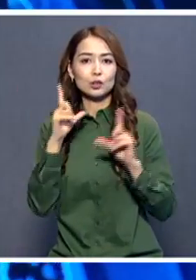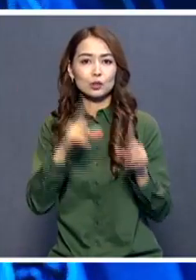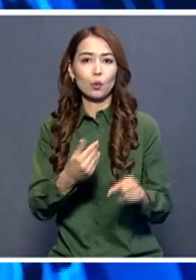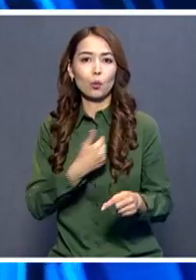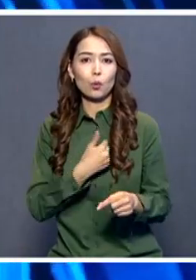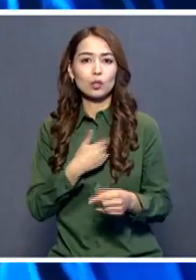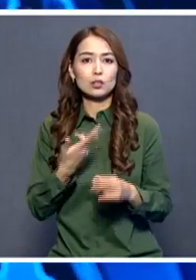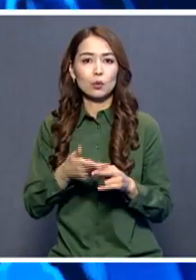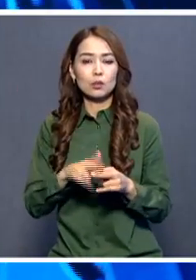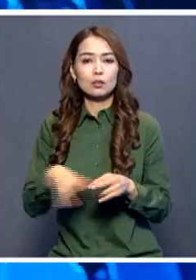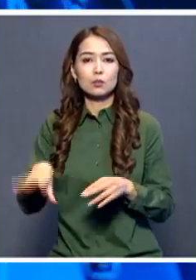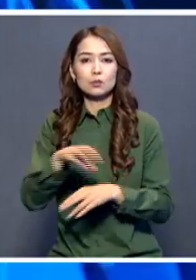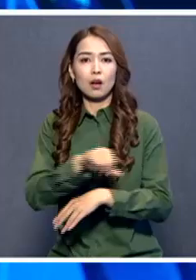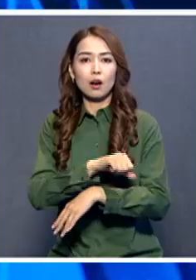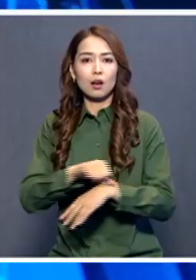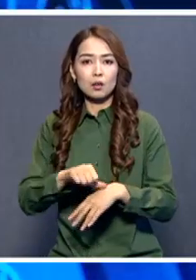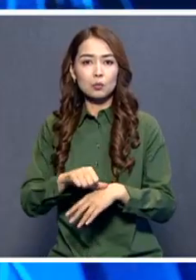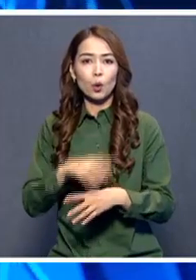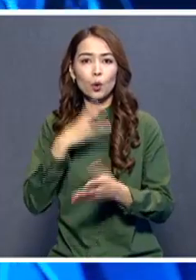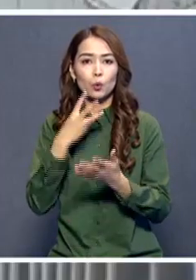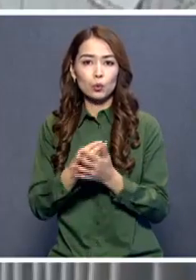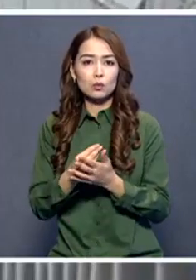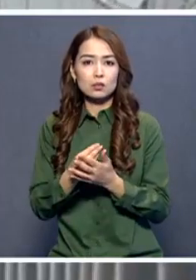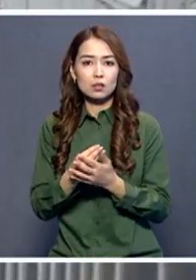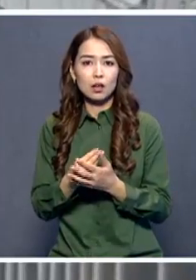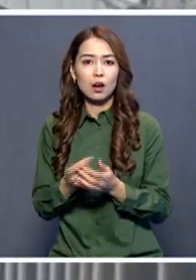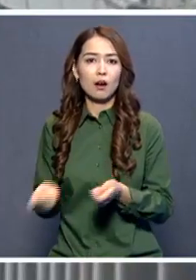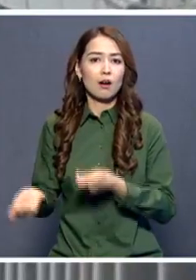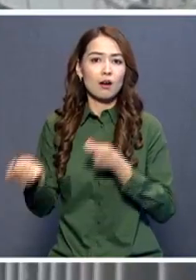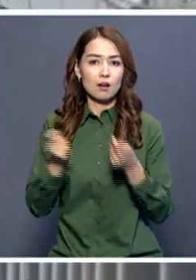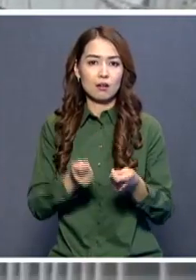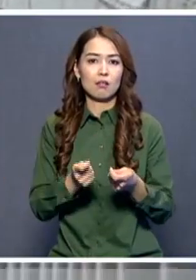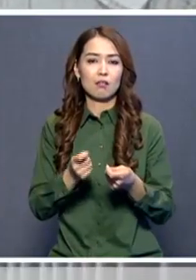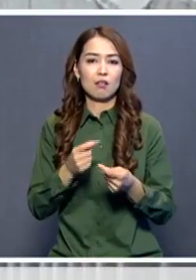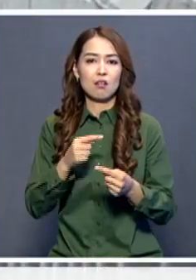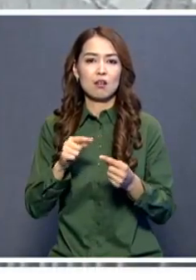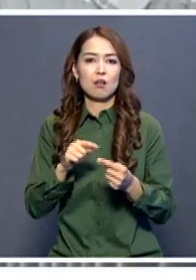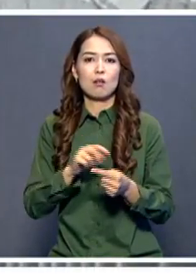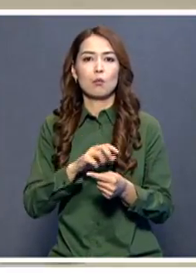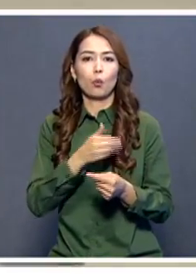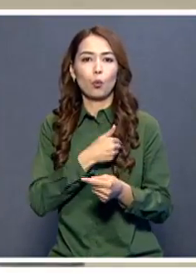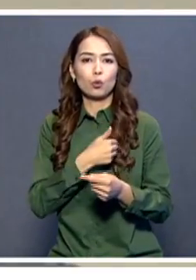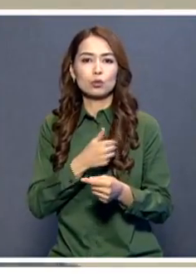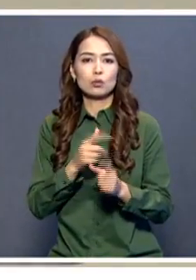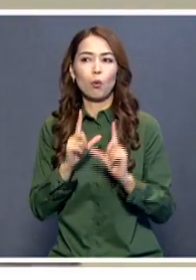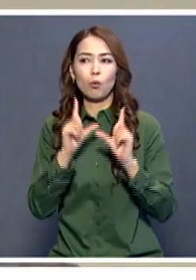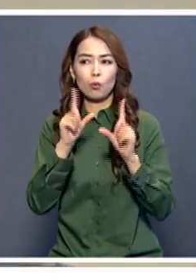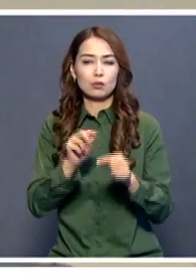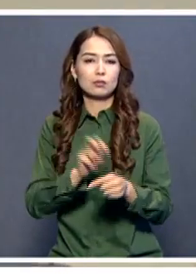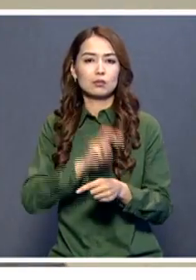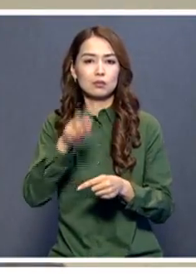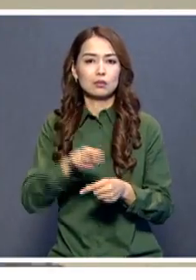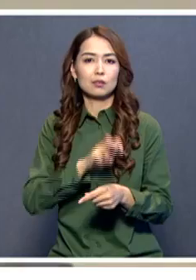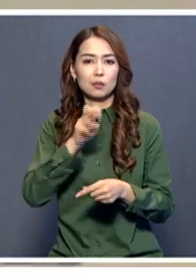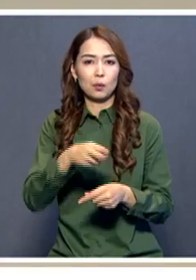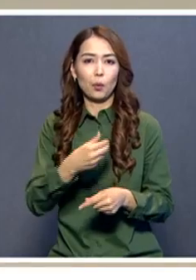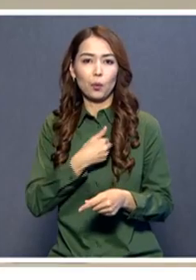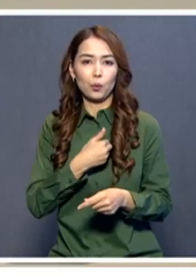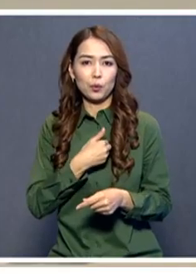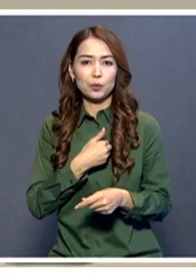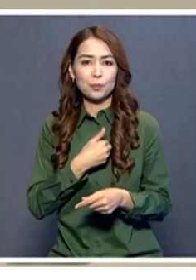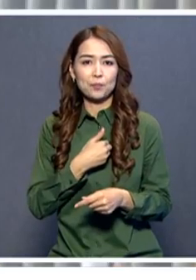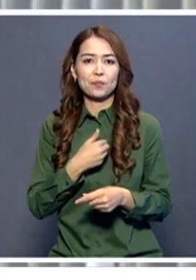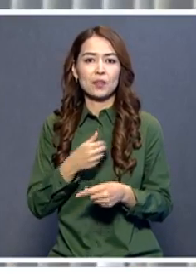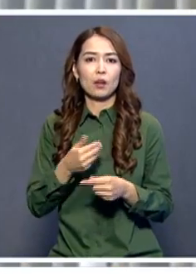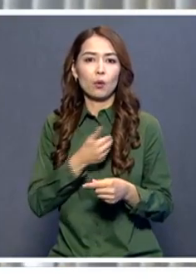шекара бойындағы қабырғаның үстіне арқанмен өрмелеп шығып, арғы бетке секіріп жатыр. Осылайша мигранттар америкалық сақшылардың қолына